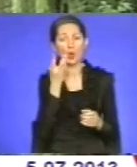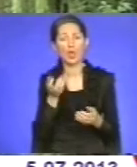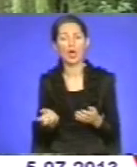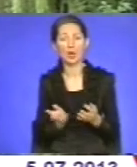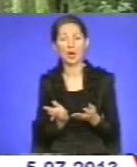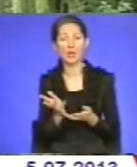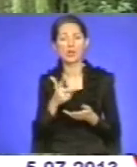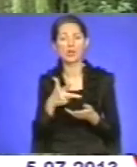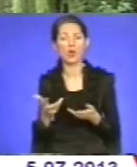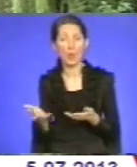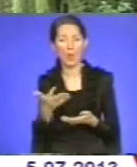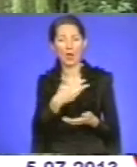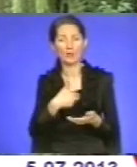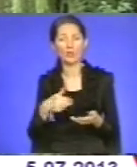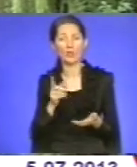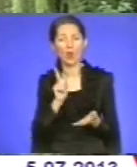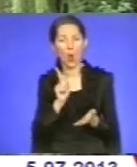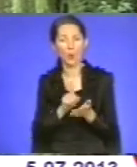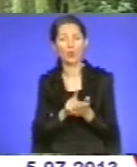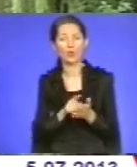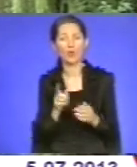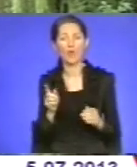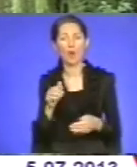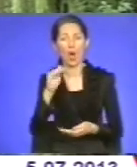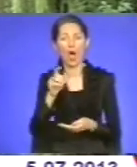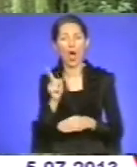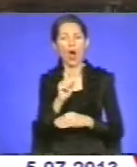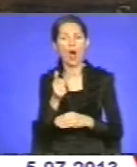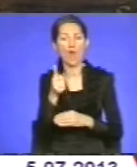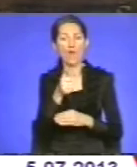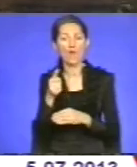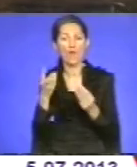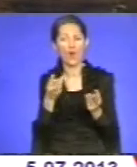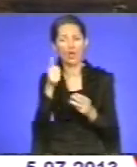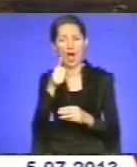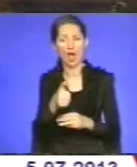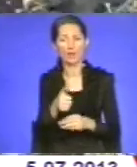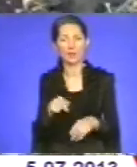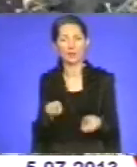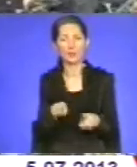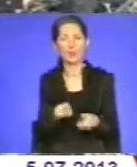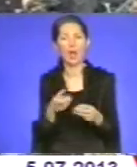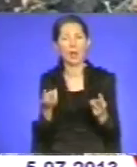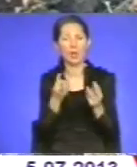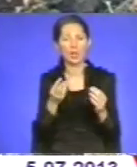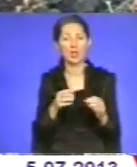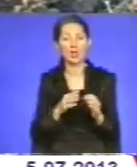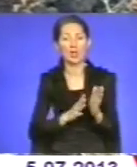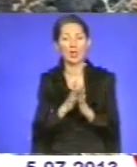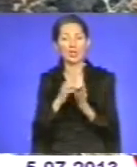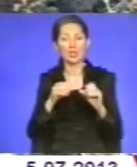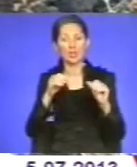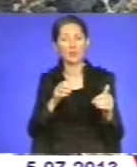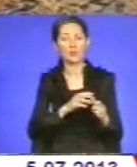обов'язково бути обладнаними одним вогнегасником та однією штиковою лопатою. Пожежі на ланах поширюються швидко, гасити їх